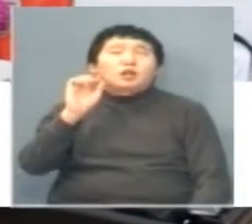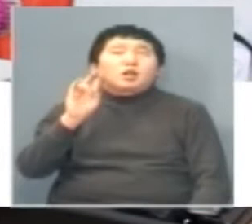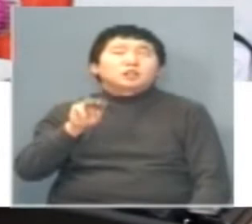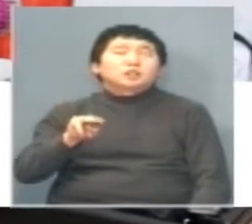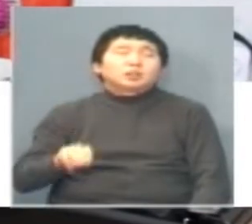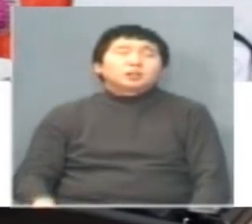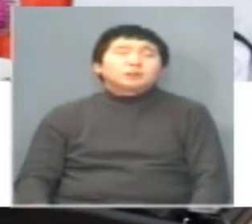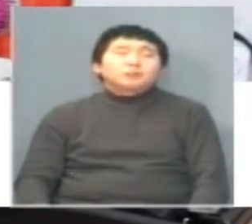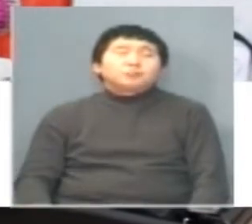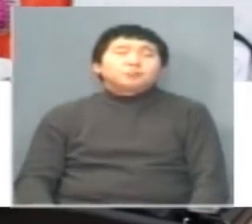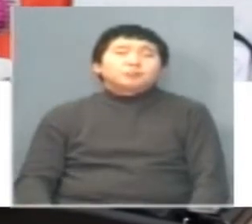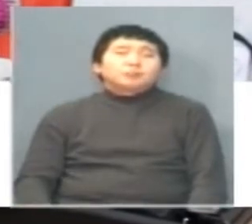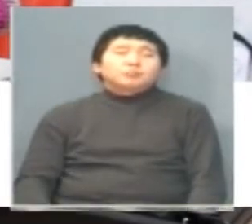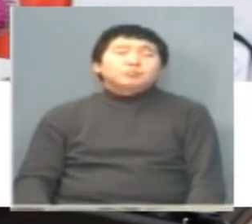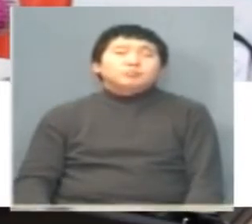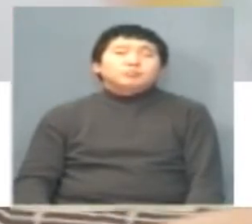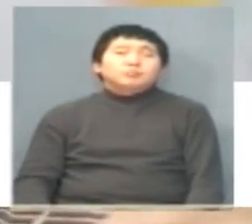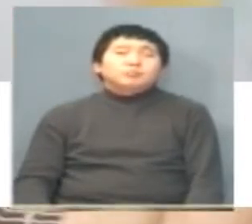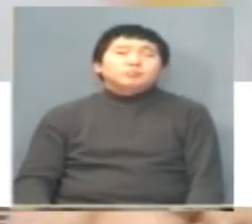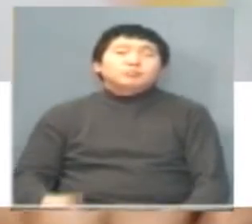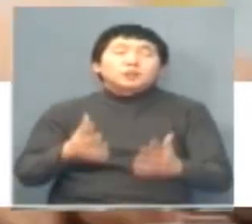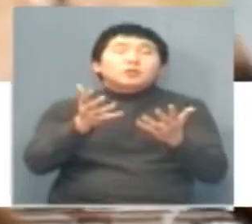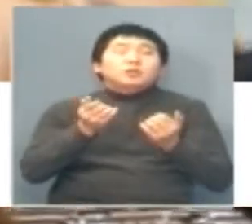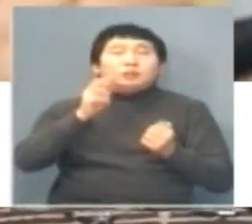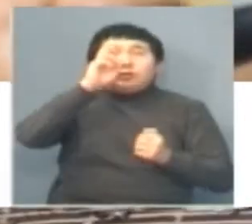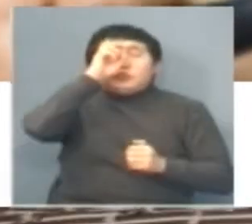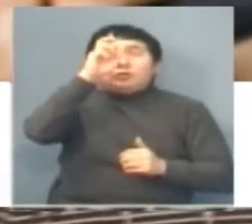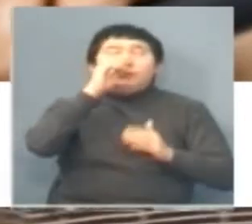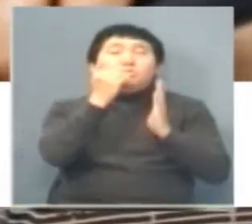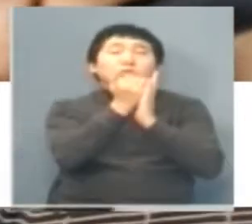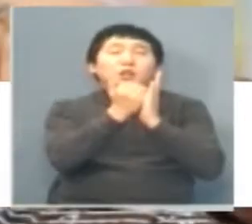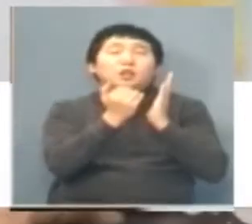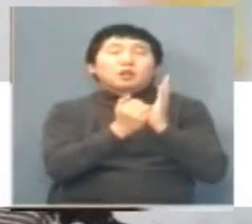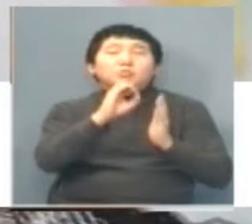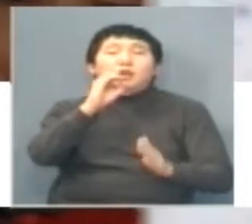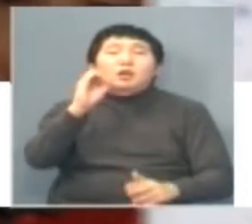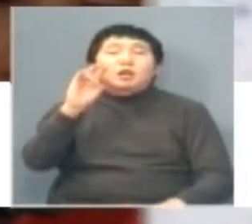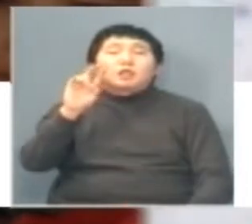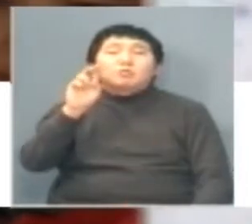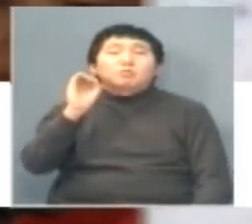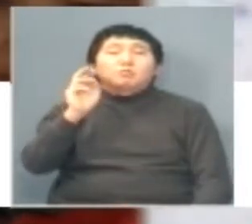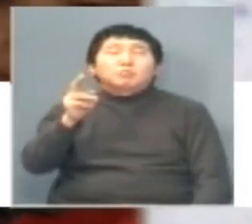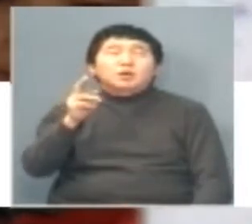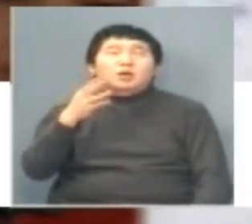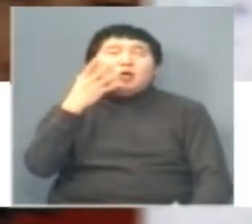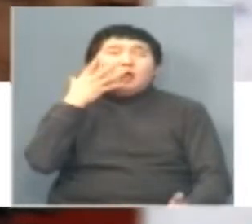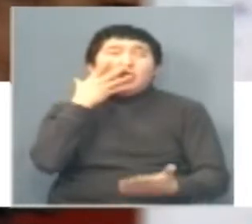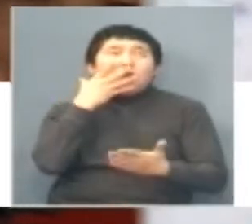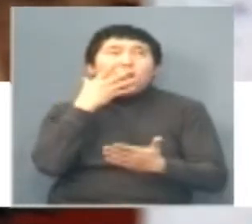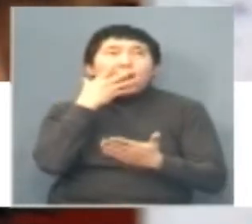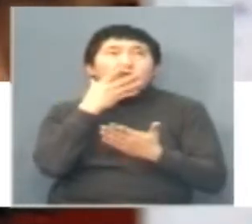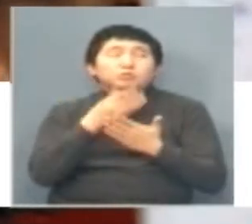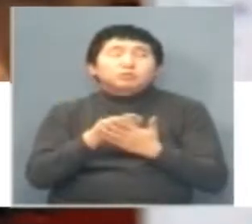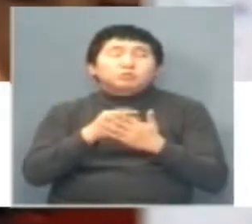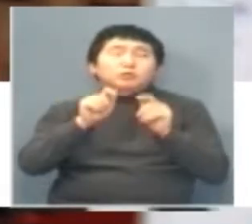Айгерим Сейлбаева – одна из тех, кто получил грант через государственную программу «Еңбек». Благодаря этому она смогла открыть свою парикмахерскую. Для